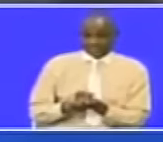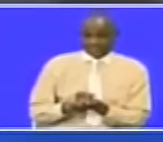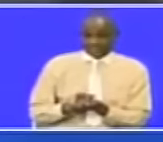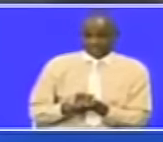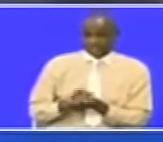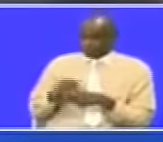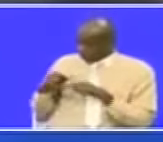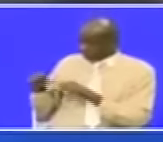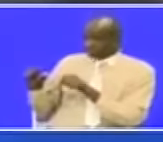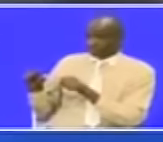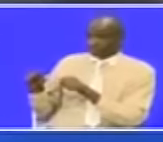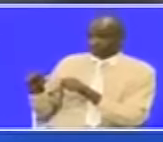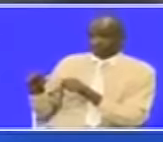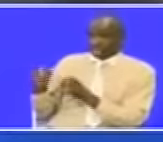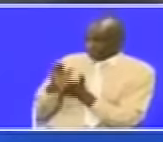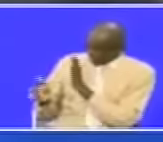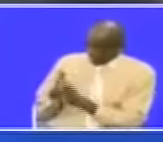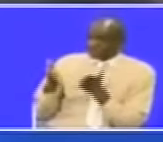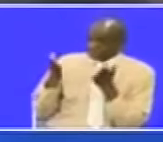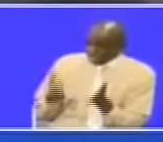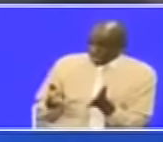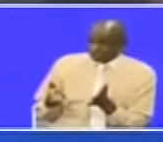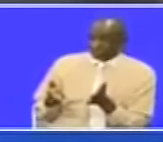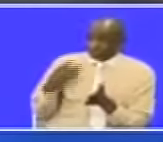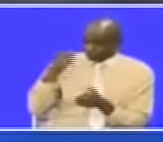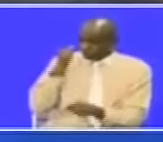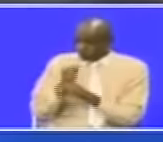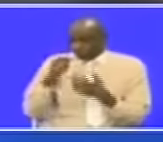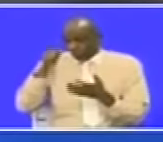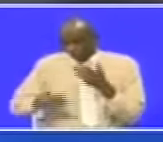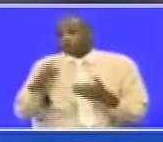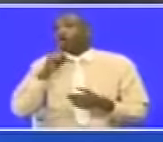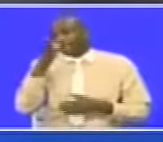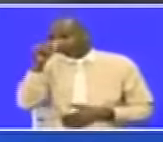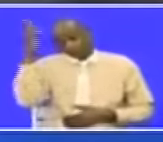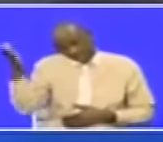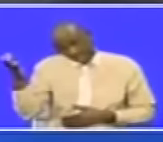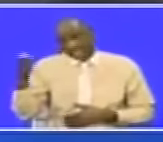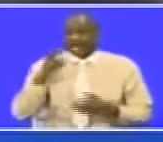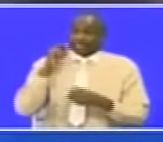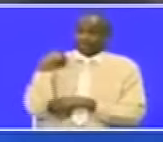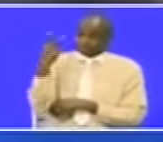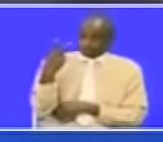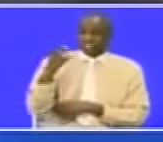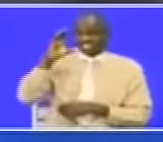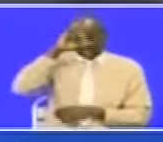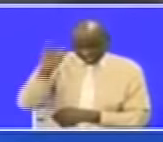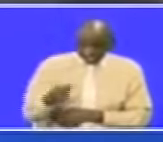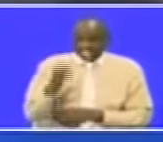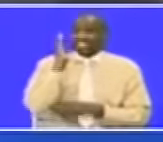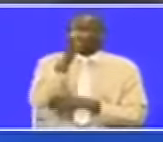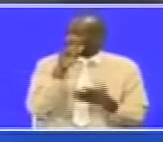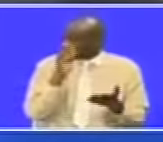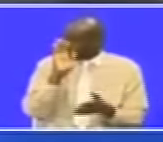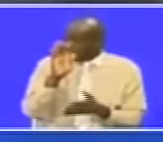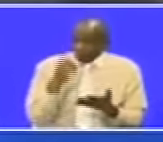to proceed without exactly, without knowing first of all what was ordered and secondly what the CJ's direction would